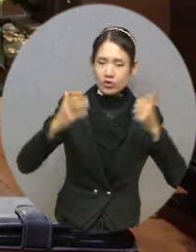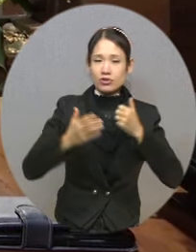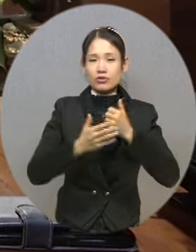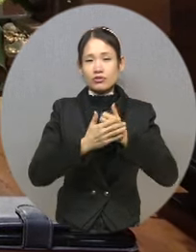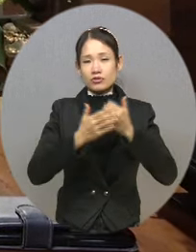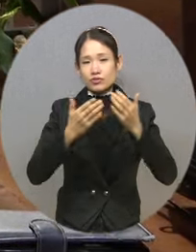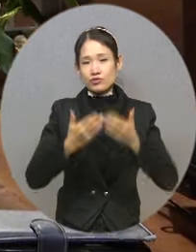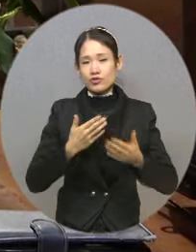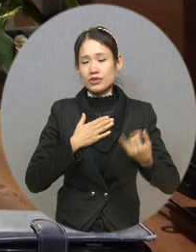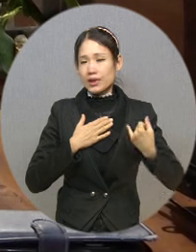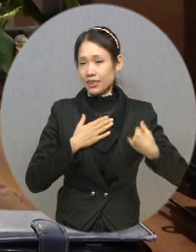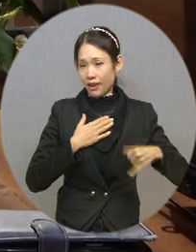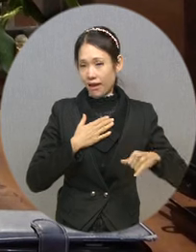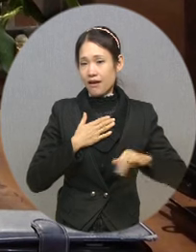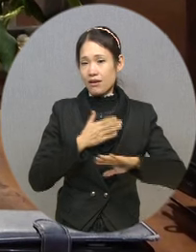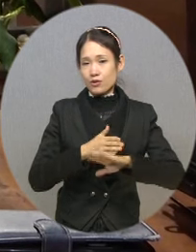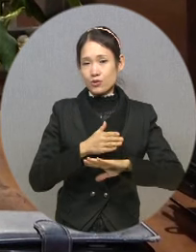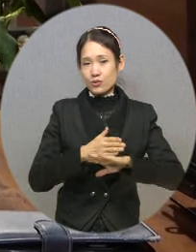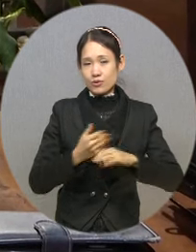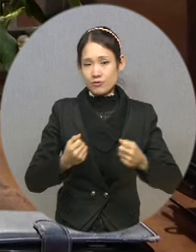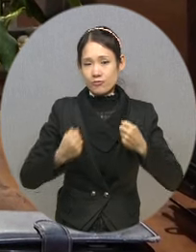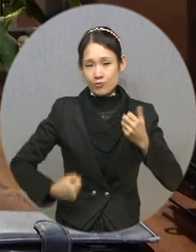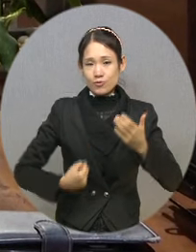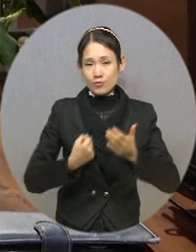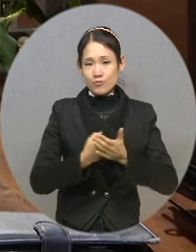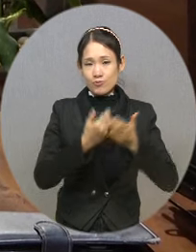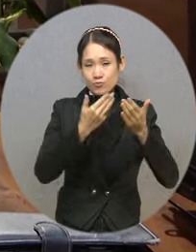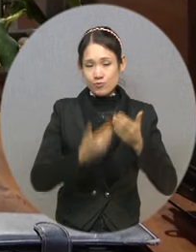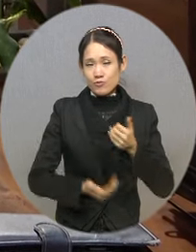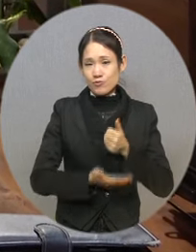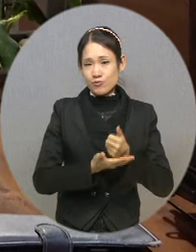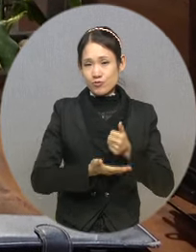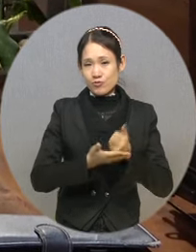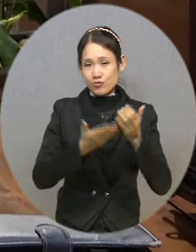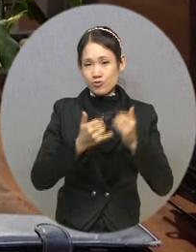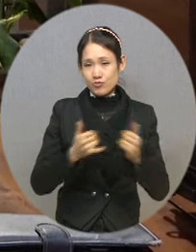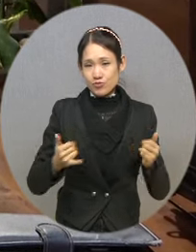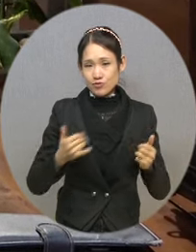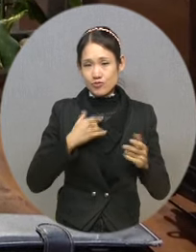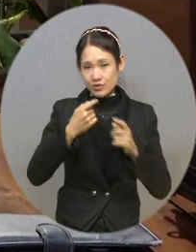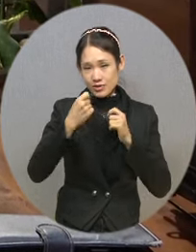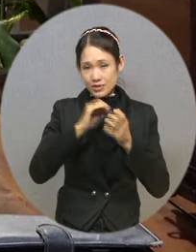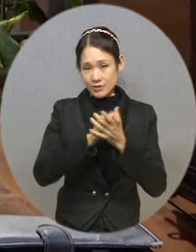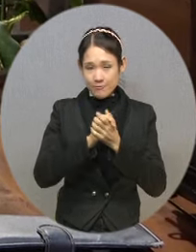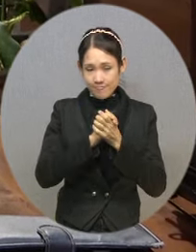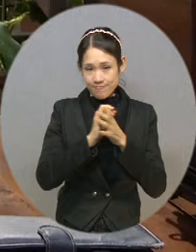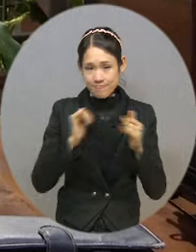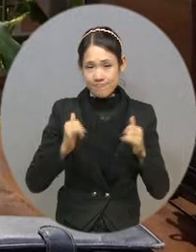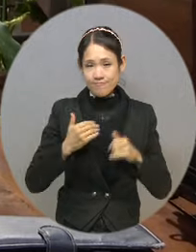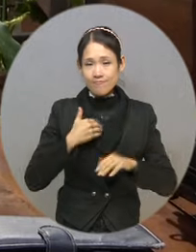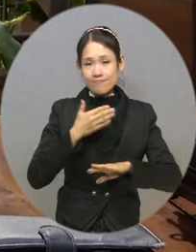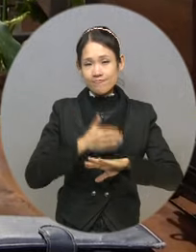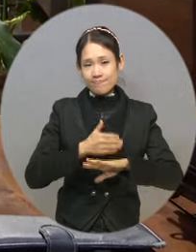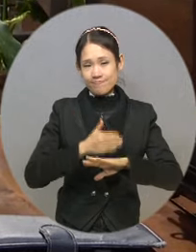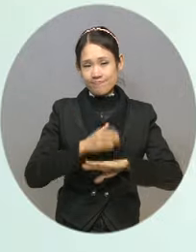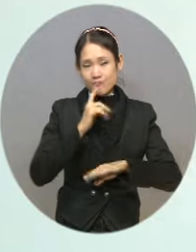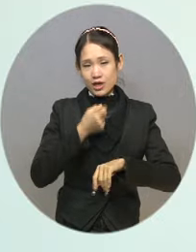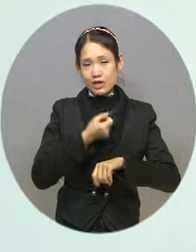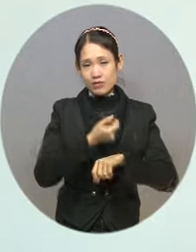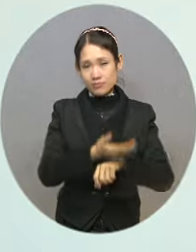딸이 고맙고요. 용기를 주고 격려해준 모든 지인들이 저에게는 항상 고마움의 마음을 가지고